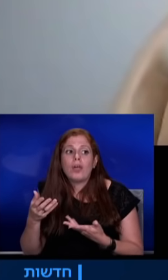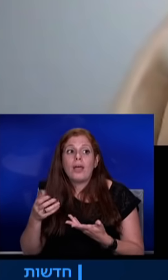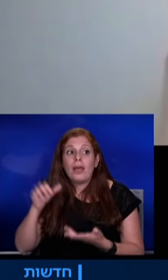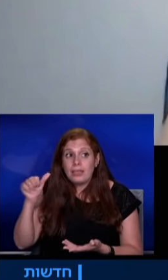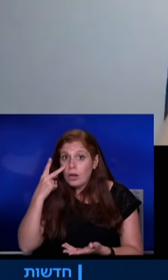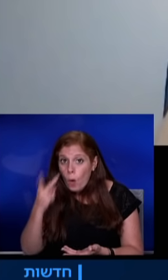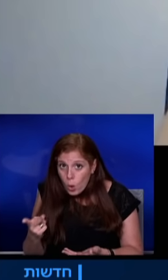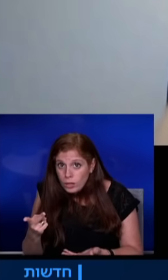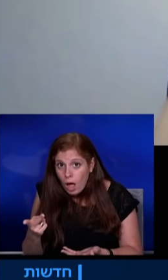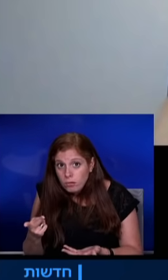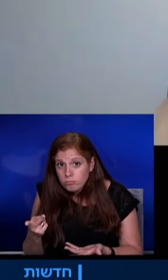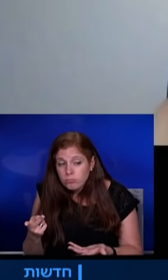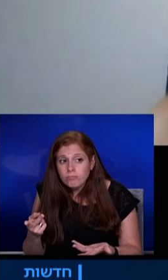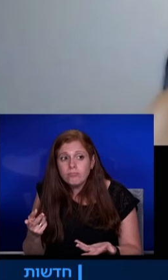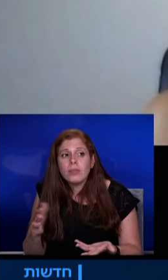שאיתן רואה אותך,